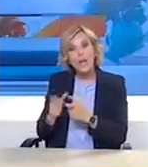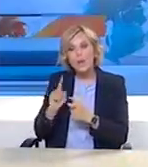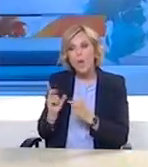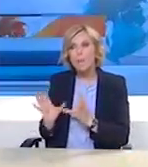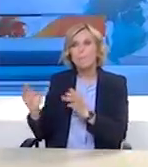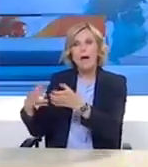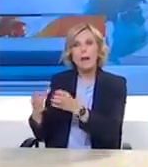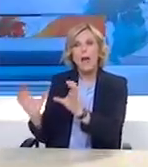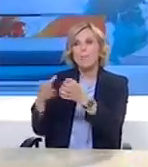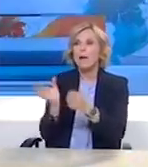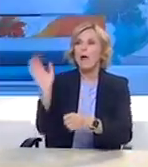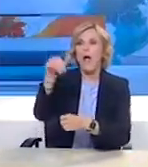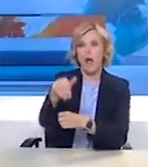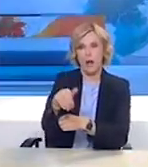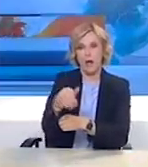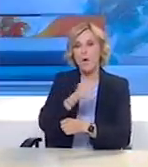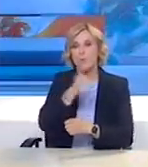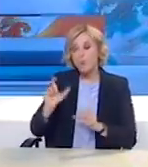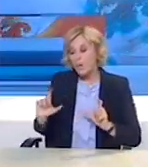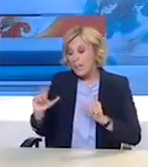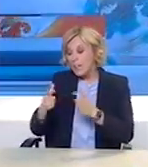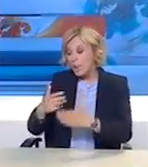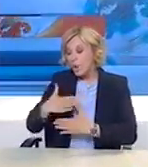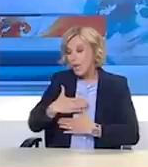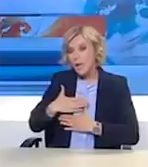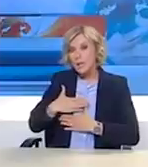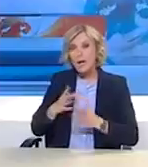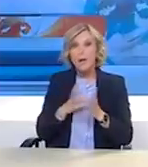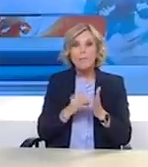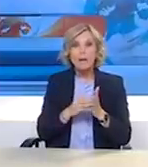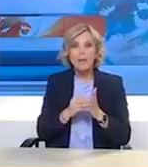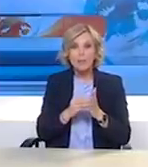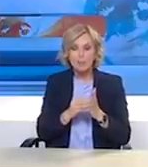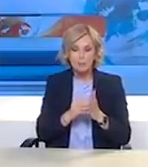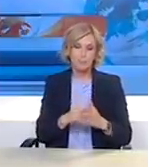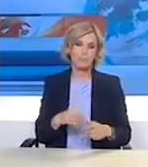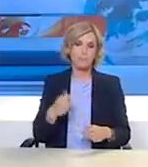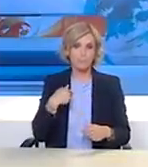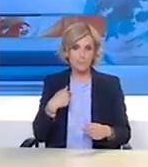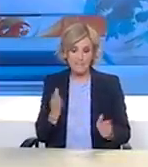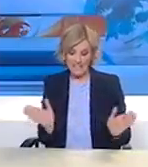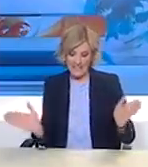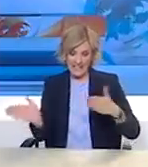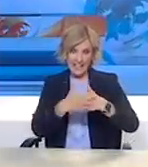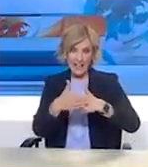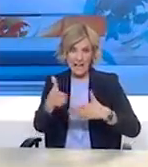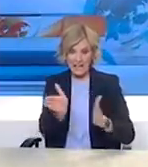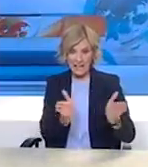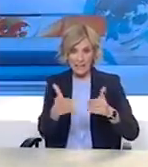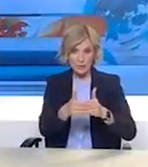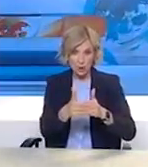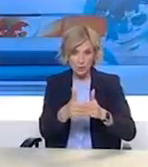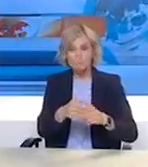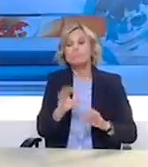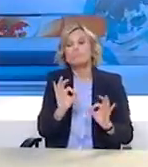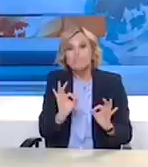παρέες. Είπα ένα παράδειγμα, θα σκεφτόμαστε ότι είμαστε σε ένα κλειστό χώρο. Δεν είμαστε κλειστό χώρο, αλλά θα το σκεφτόμαστε έτσι. Δυστυχώς μας κάνει